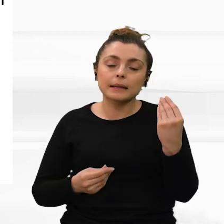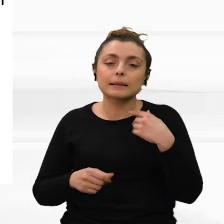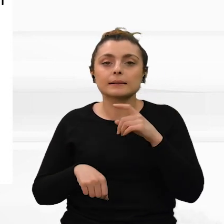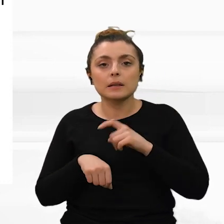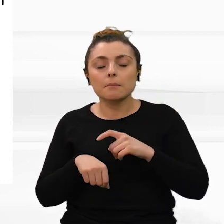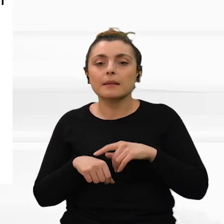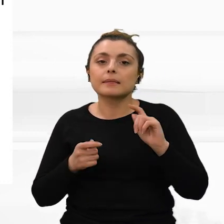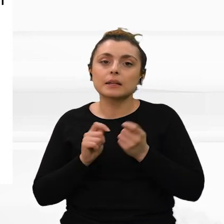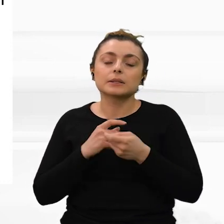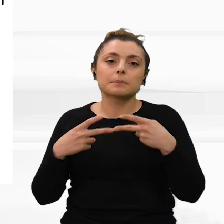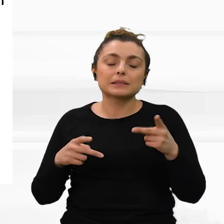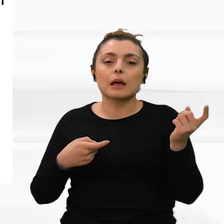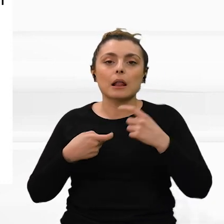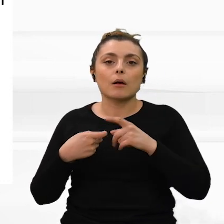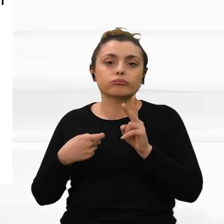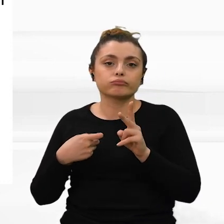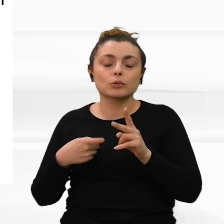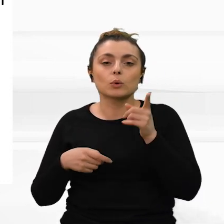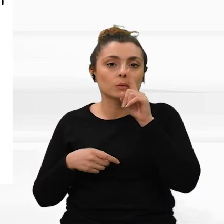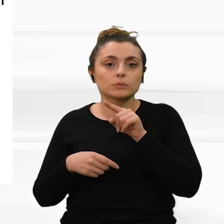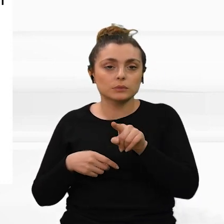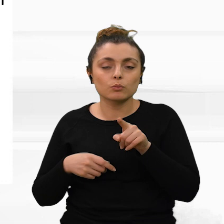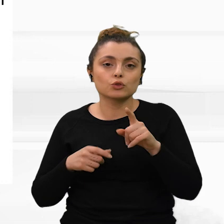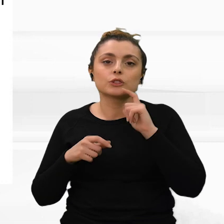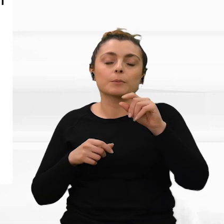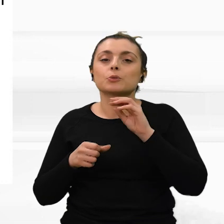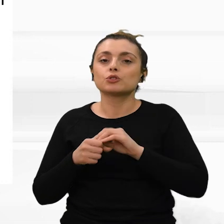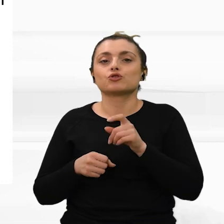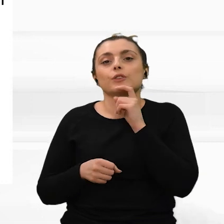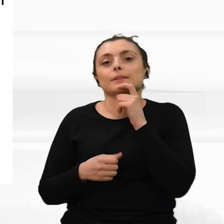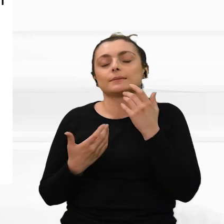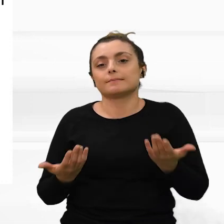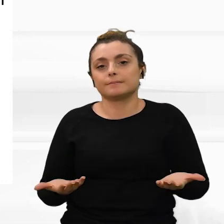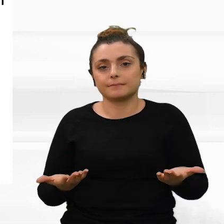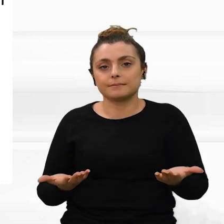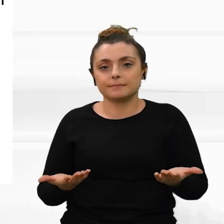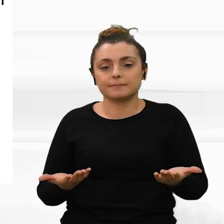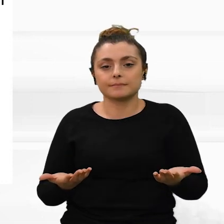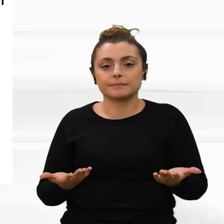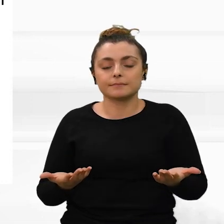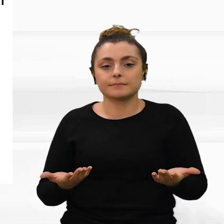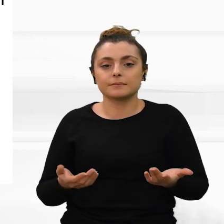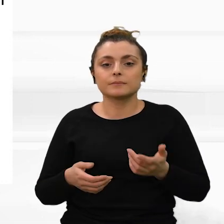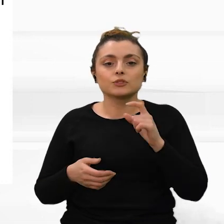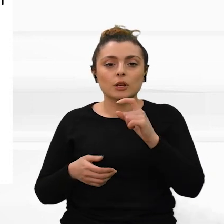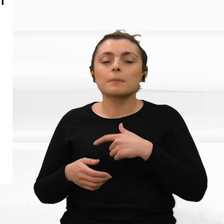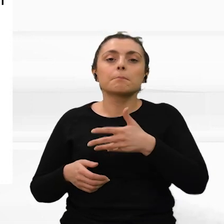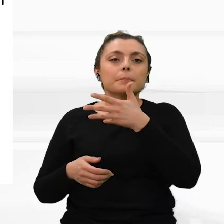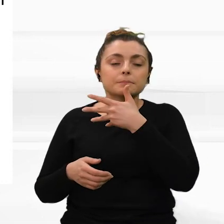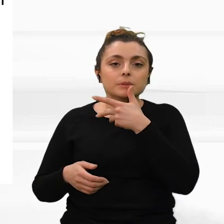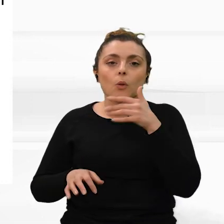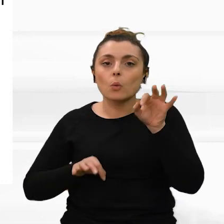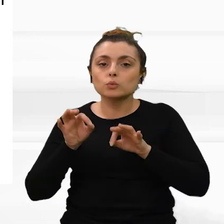bilginin zamanla değişebileceği ile ilgilidir Dolayısıyla bu seçenekte yanlıştır burce